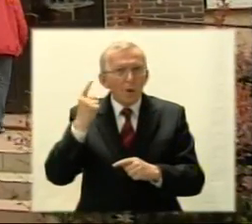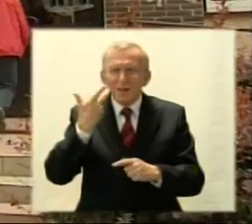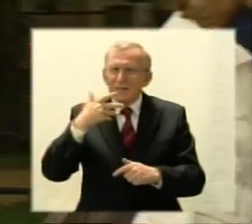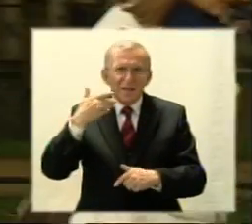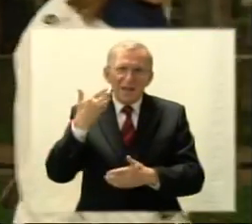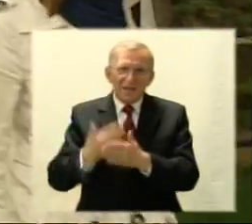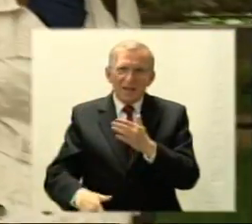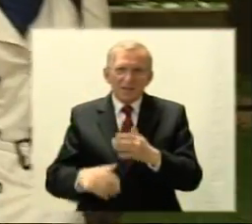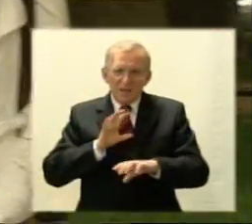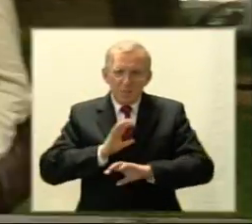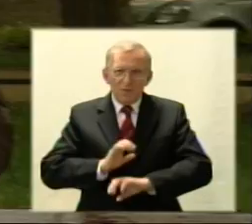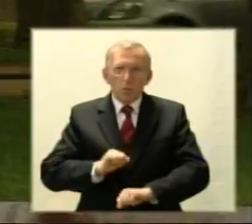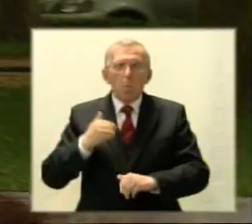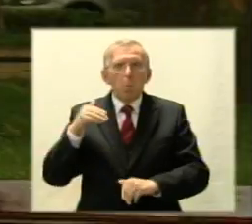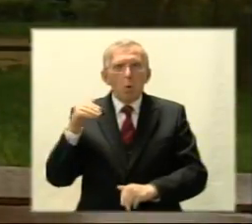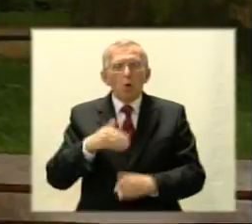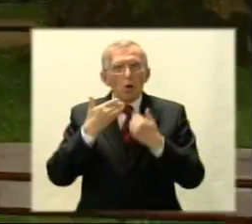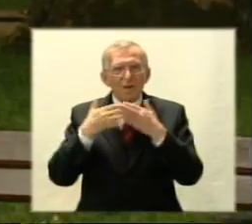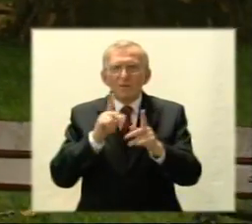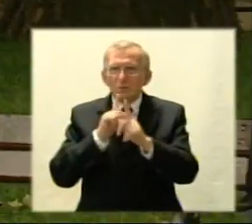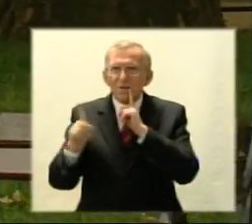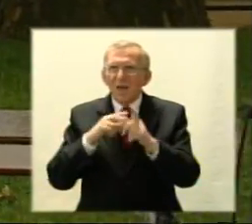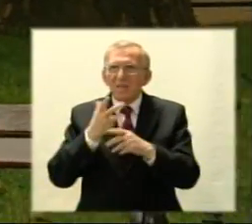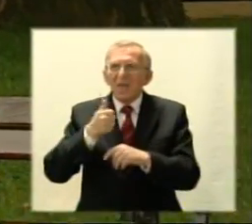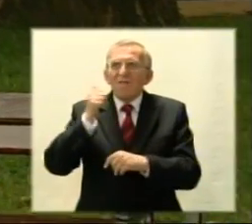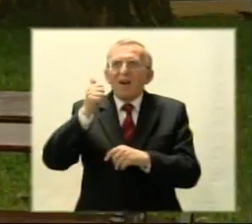cierpliwości bądź otwarty w rozmowie nie